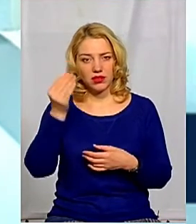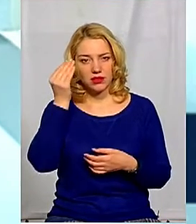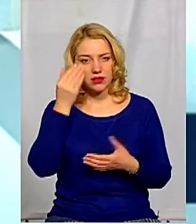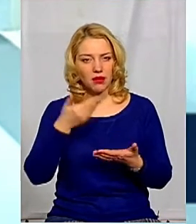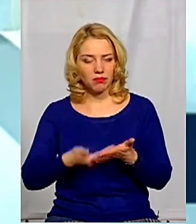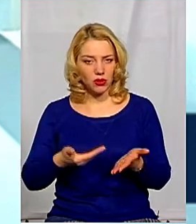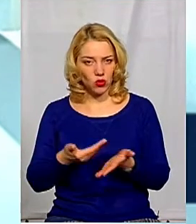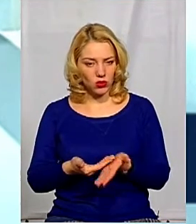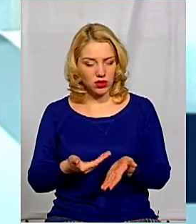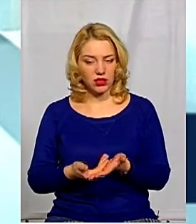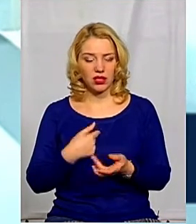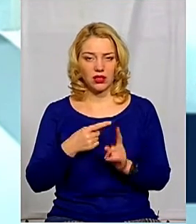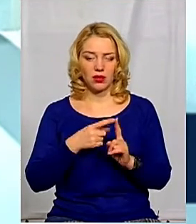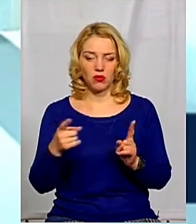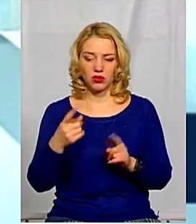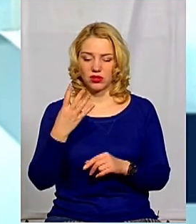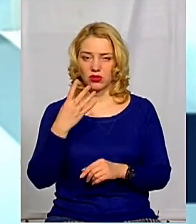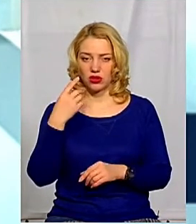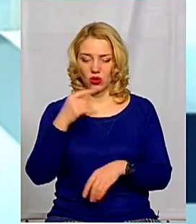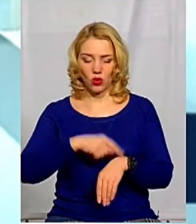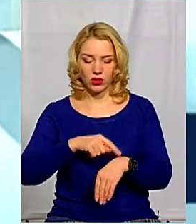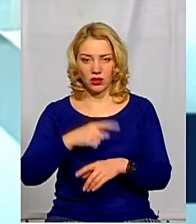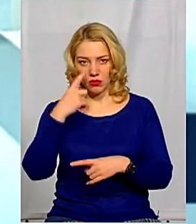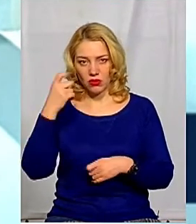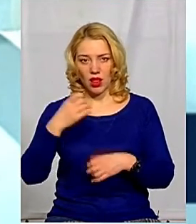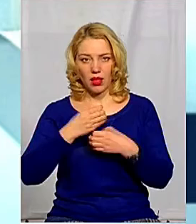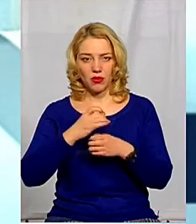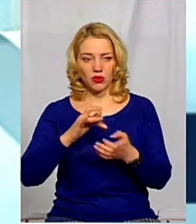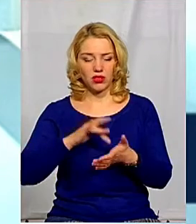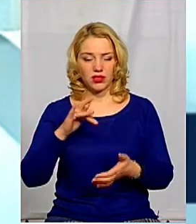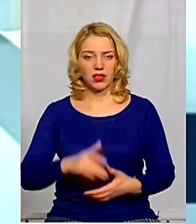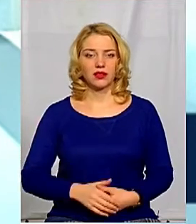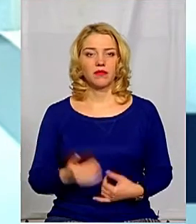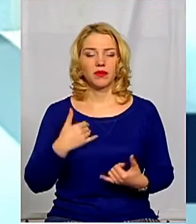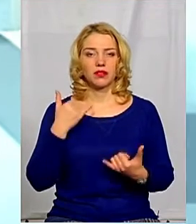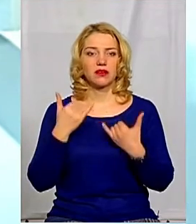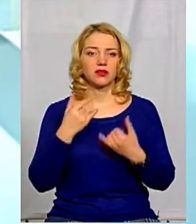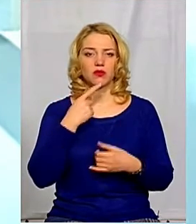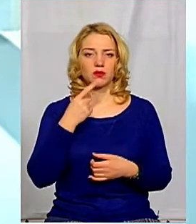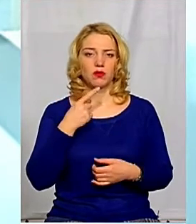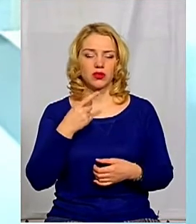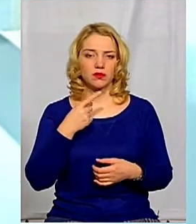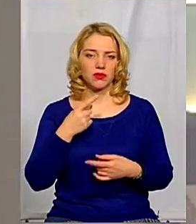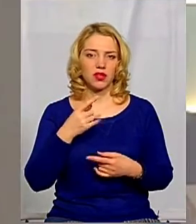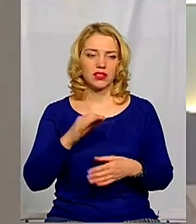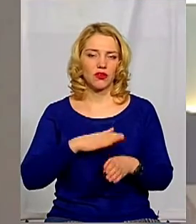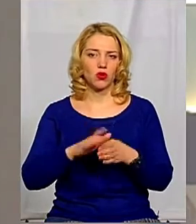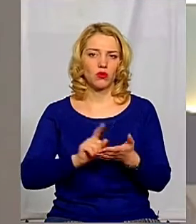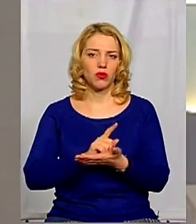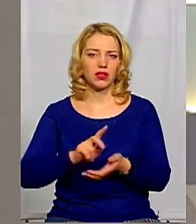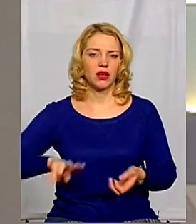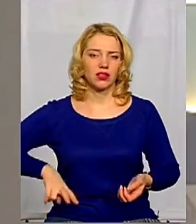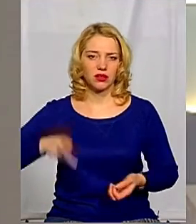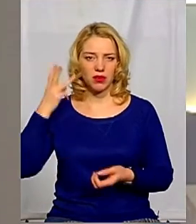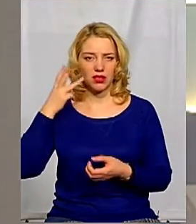4 годин повідомити в лабораторний центр про цю хворобу. Зараз ми просто поспілкувалися з телефоном із виконуючим обов'язки директора